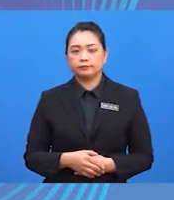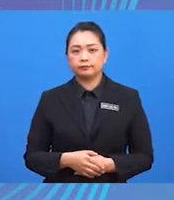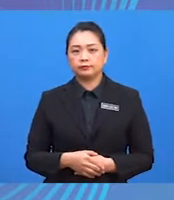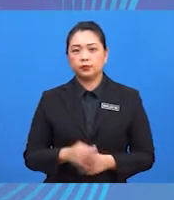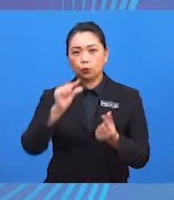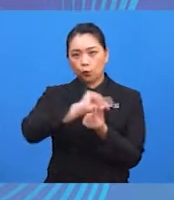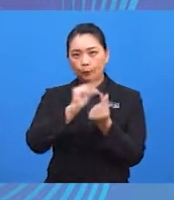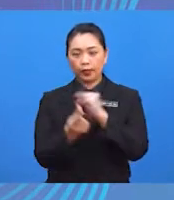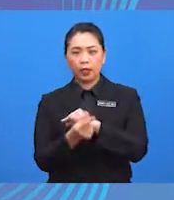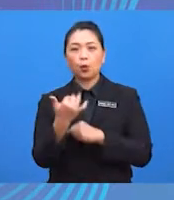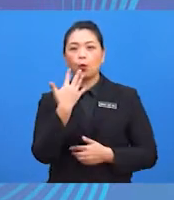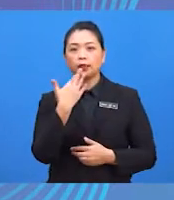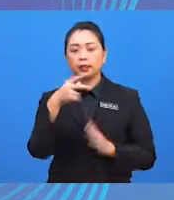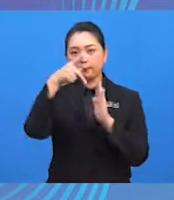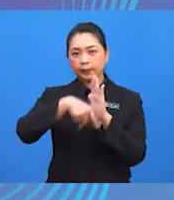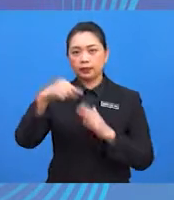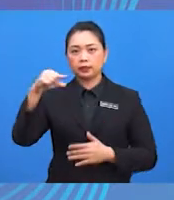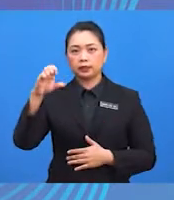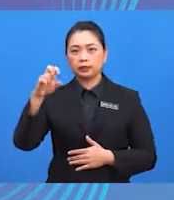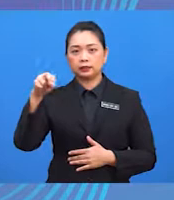kesan bergetar dan bercanggah.